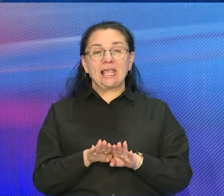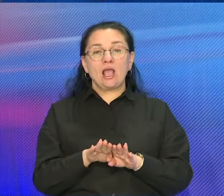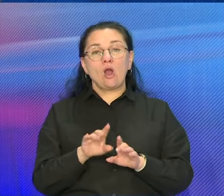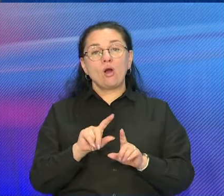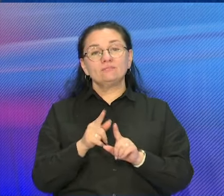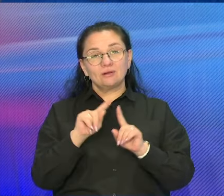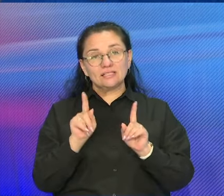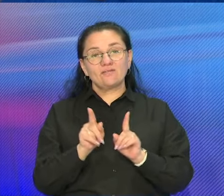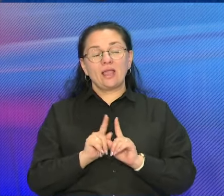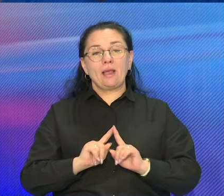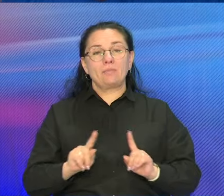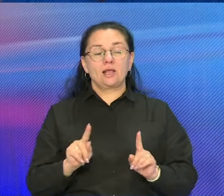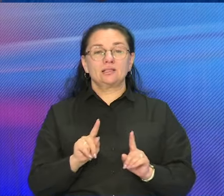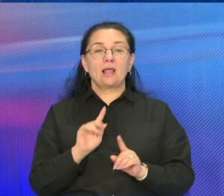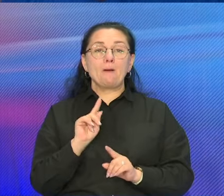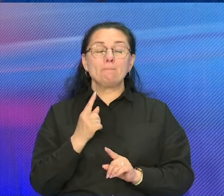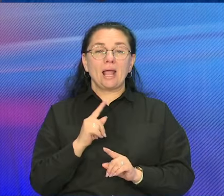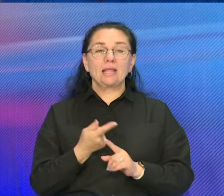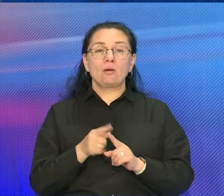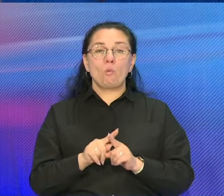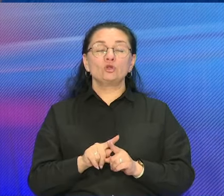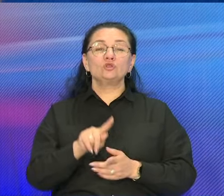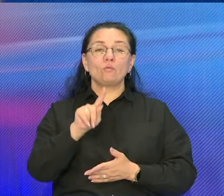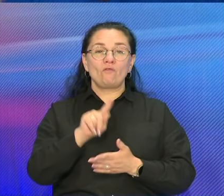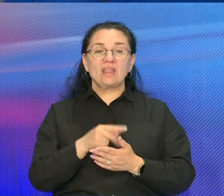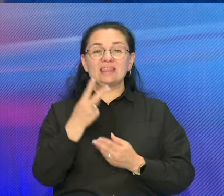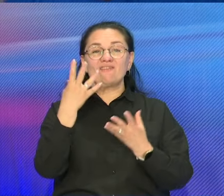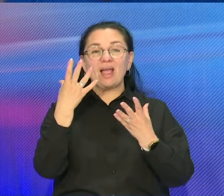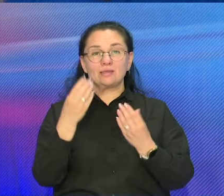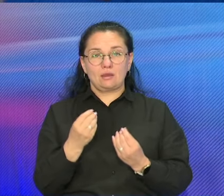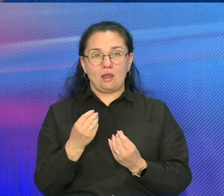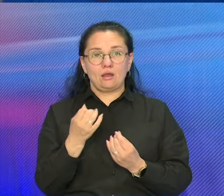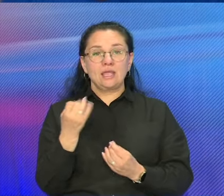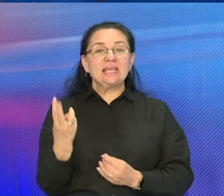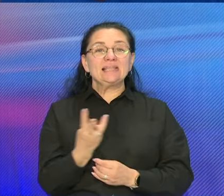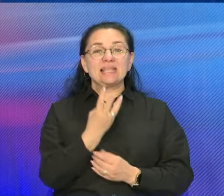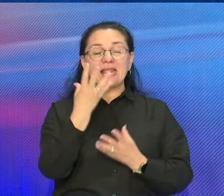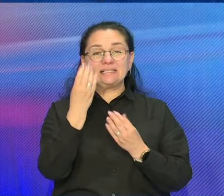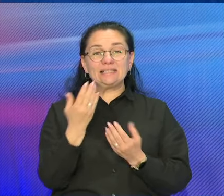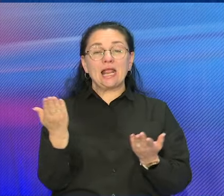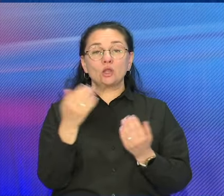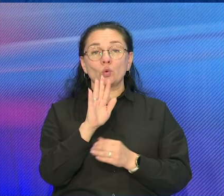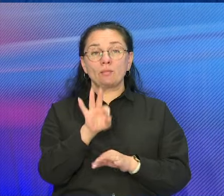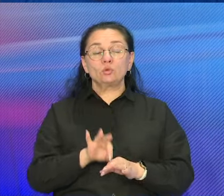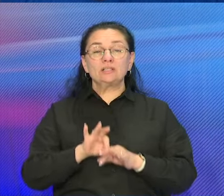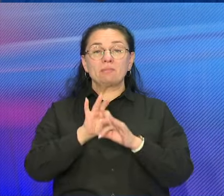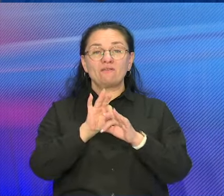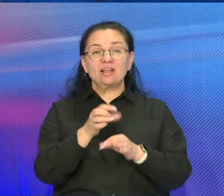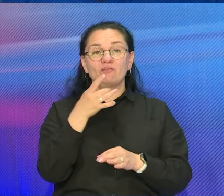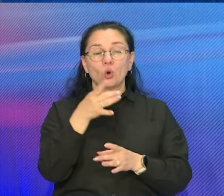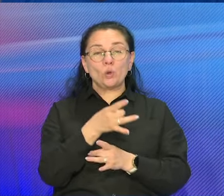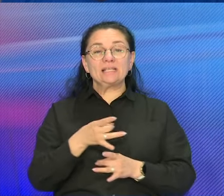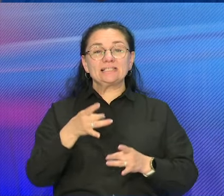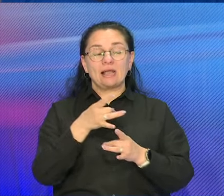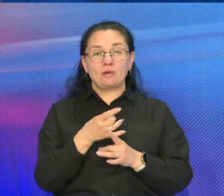СВОЕБРАЗНЫЕ ПЭТАМУ ГЛУБАКО УВЕРЕН, ДВА ДНЯ И ТРЕТИЙ ДЕНЬ, КАТОРЫЙ ПРАЙДЁ В ГРОДНИНСКОМ РАЙОНЕ АНИ НА